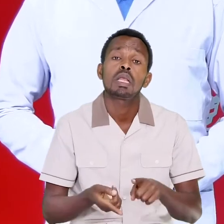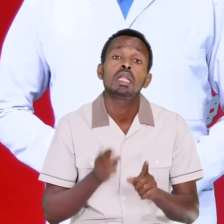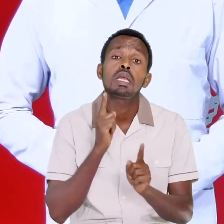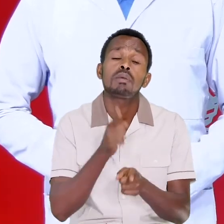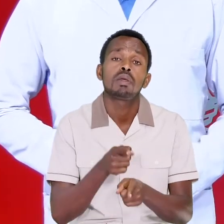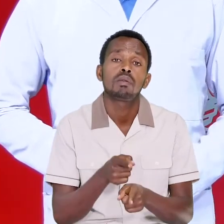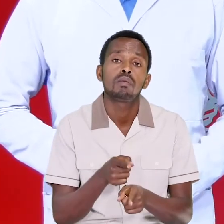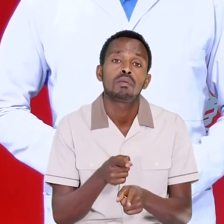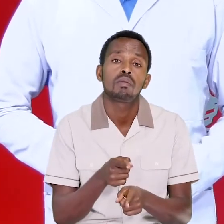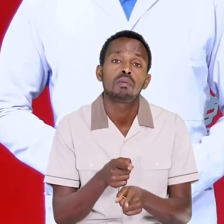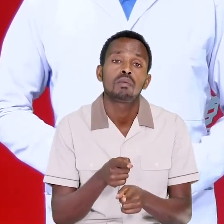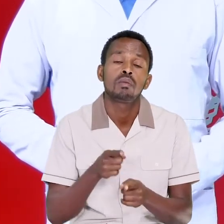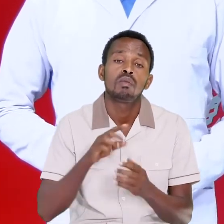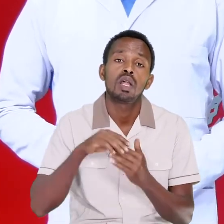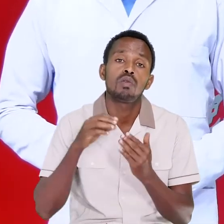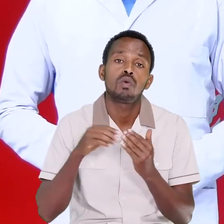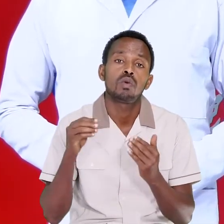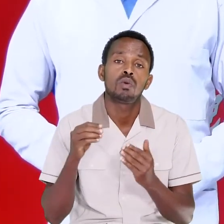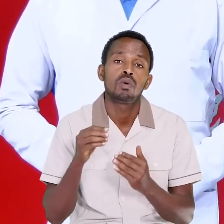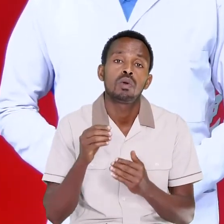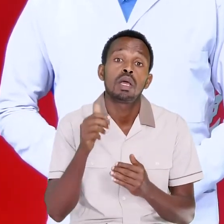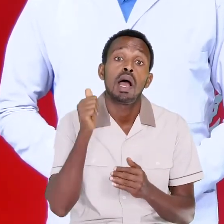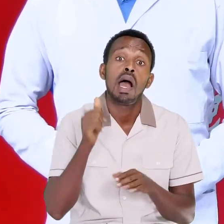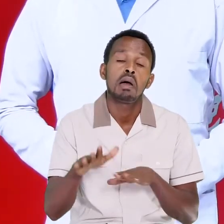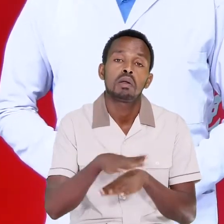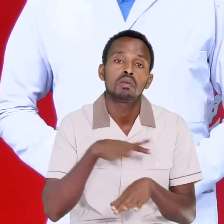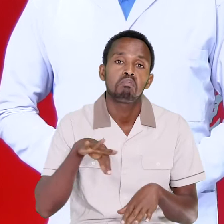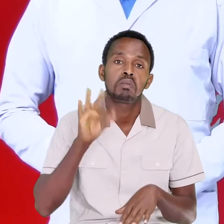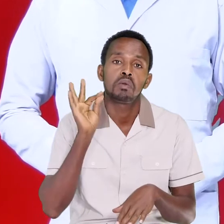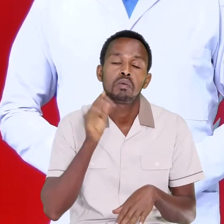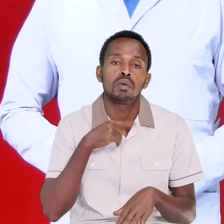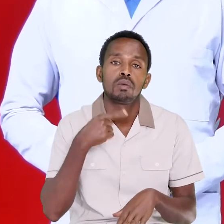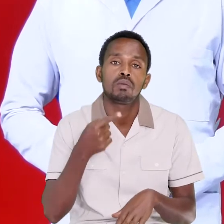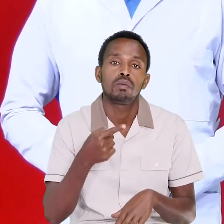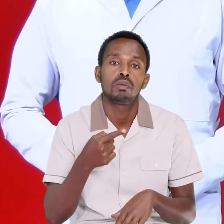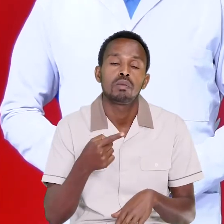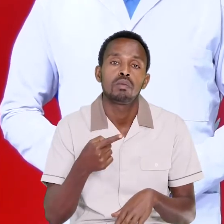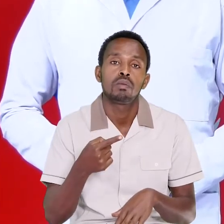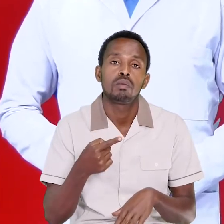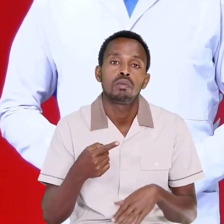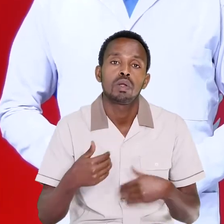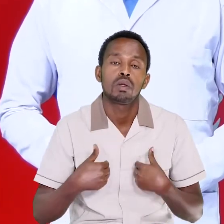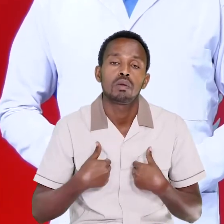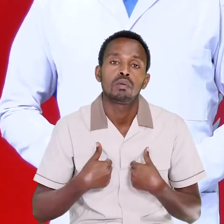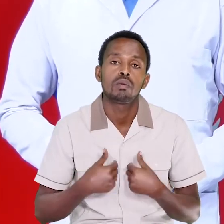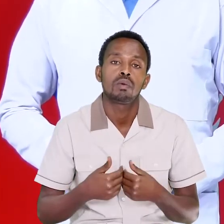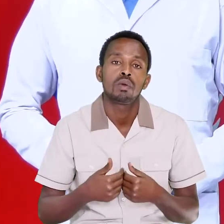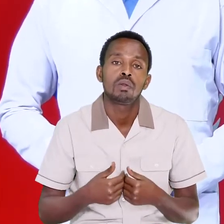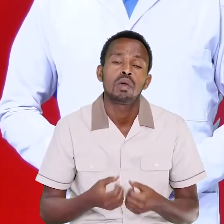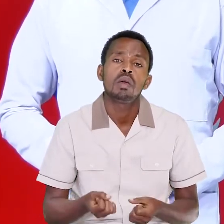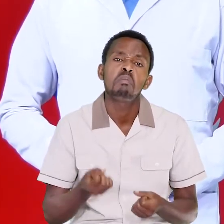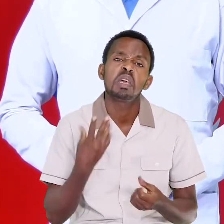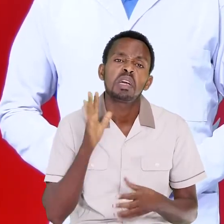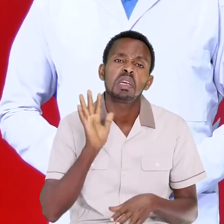Deebiinsaas filannoo aarra isa jiruudha jechuudha. Barattoota mee meeqan